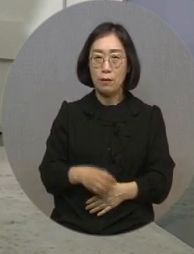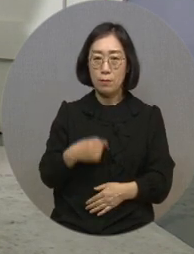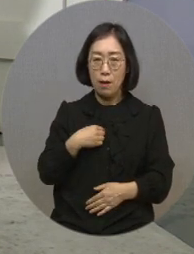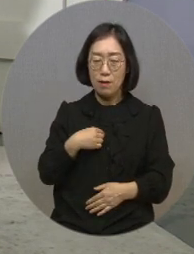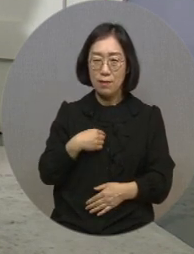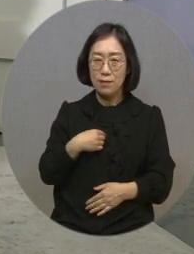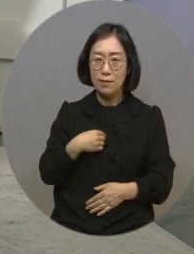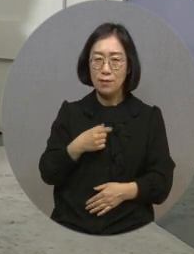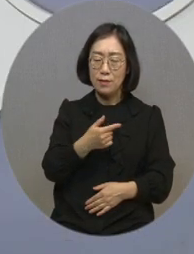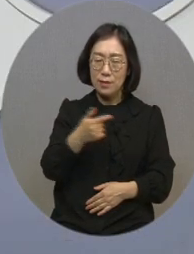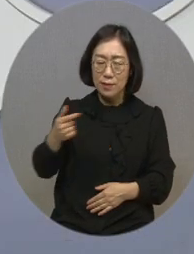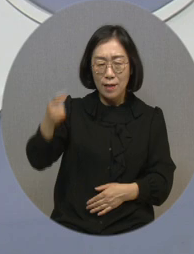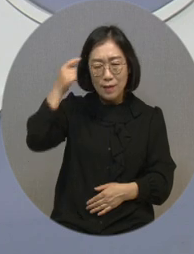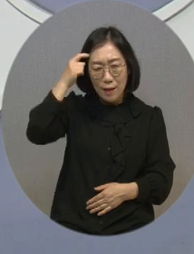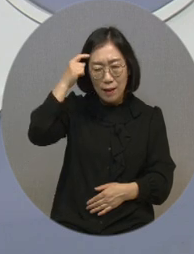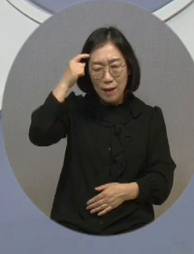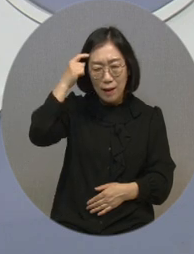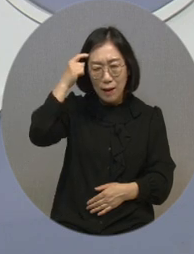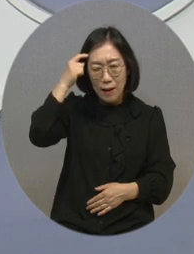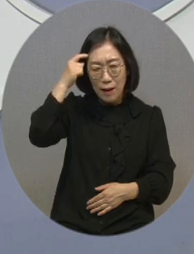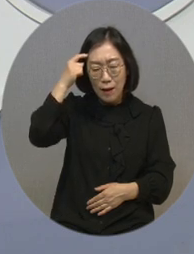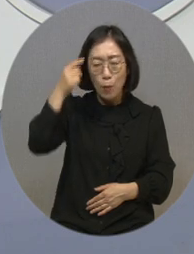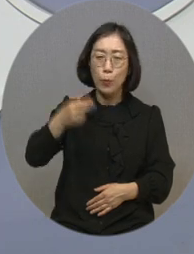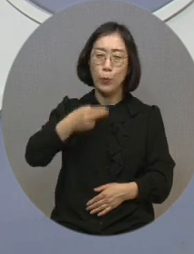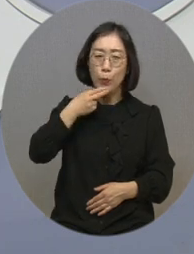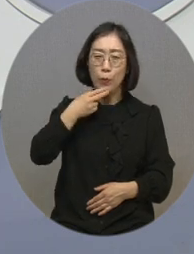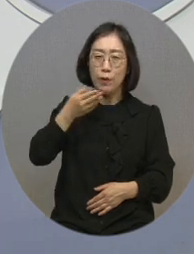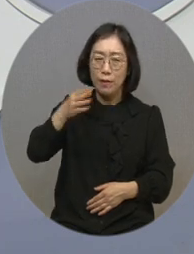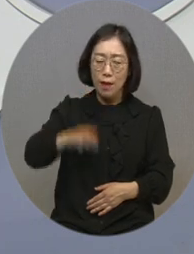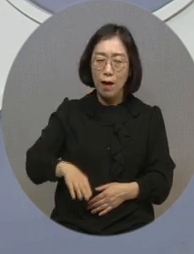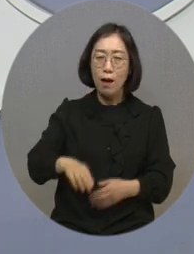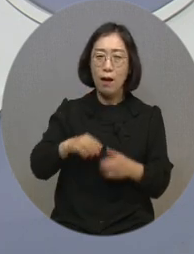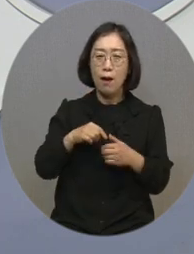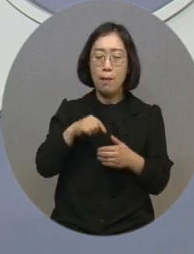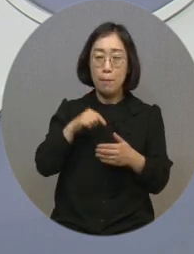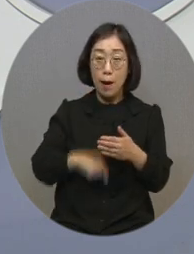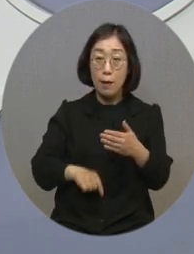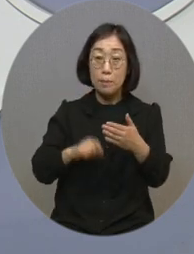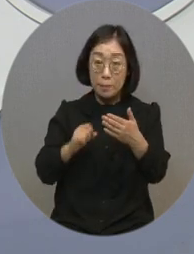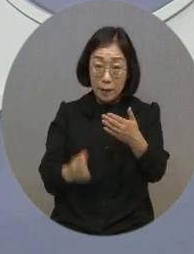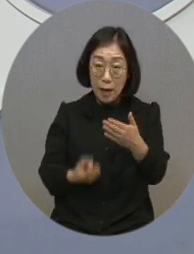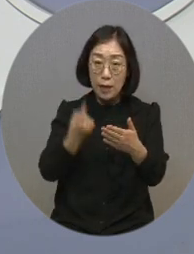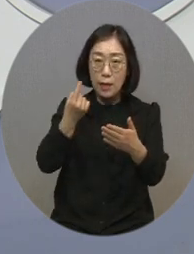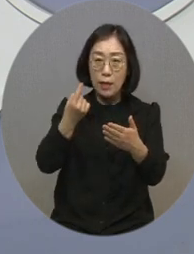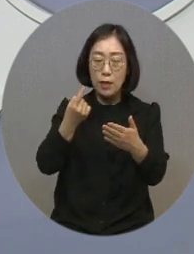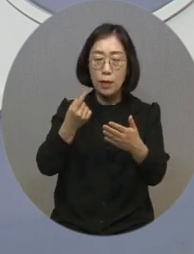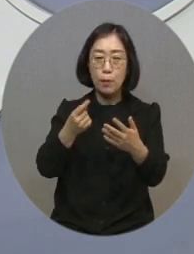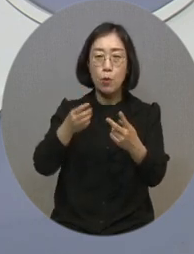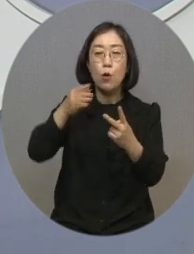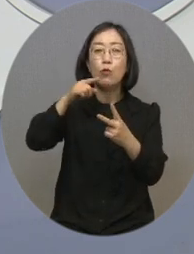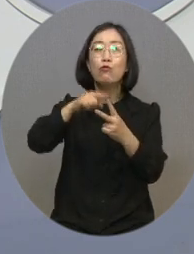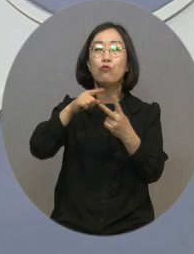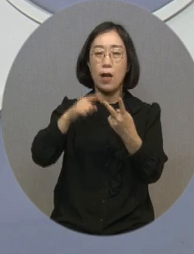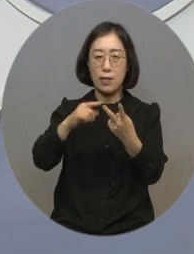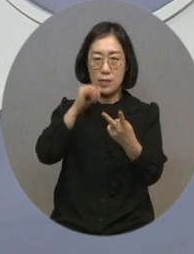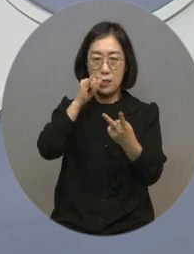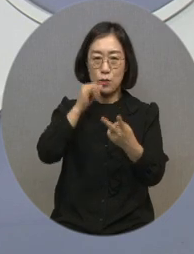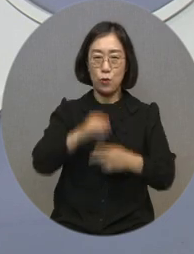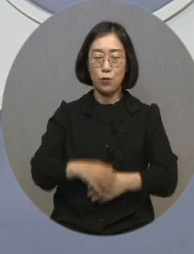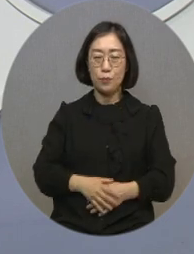뜻하지 않았던 것 같은데 이제 뭐 그 계기를 생각해 보면은 크게 두 가지 정도가 있는 것 같습니다.